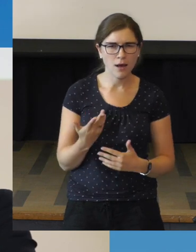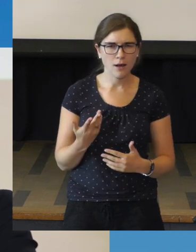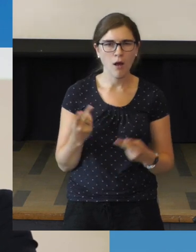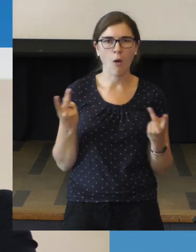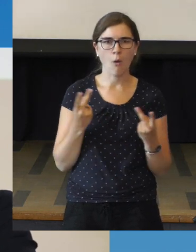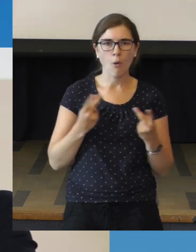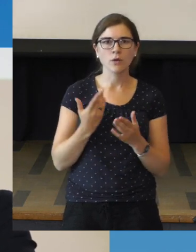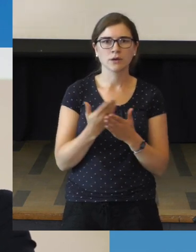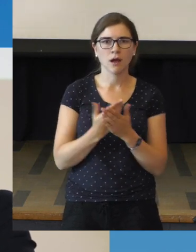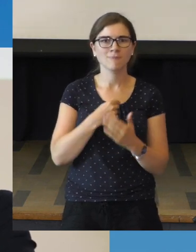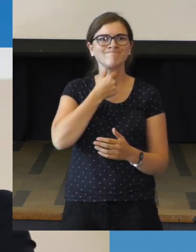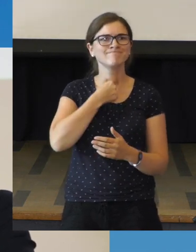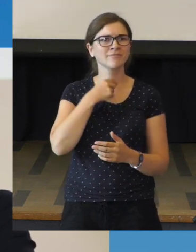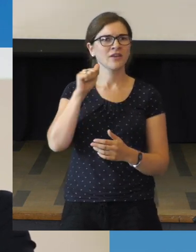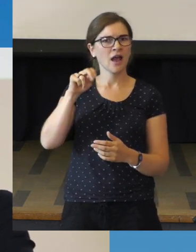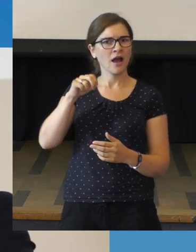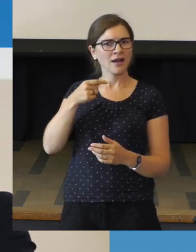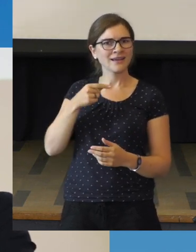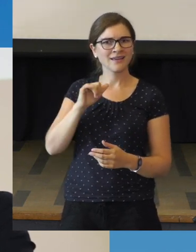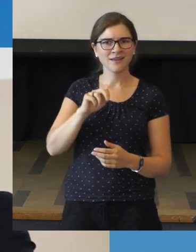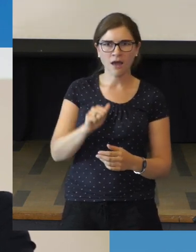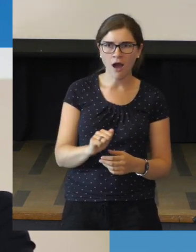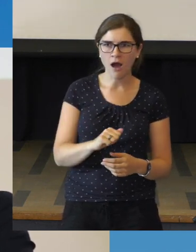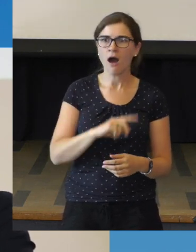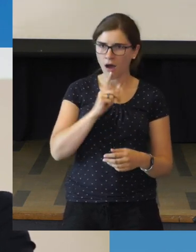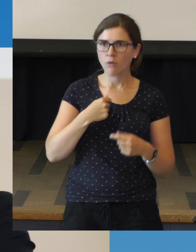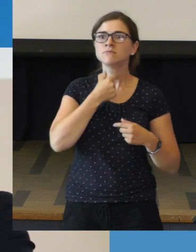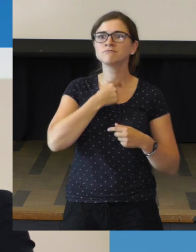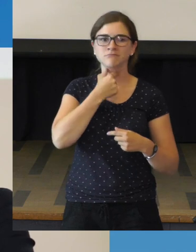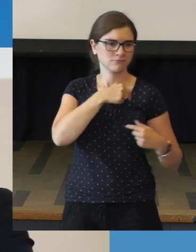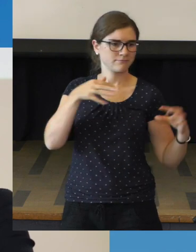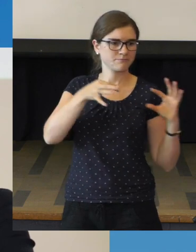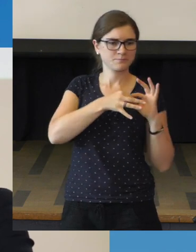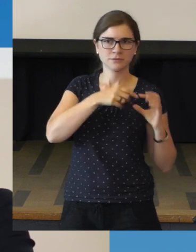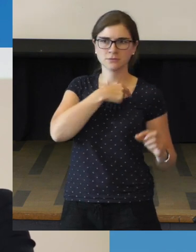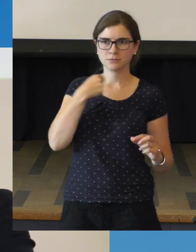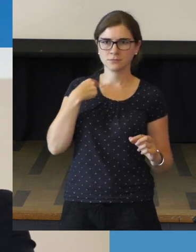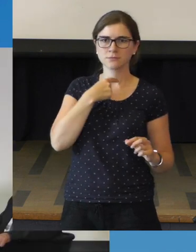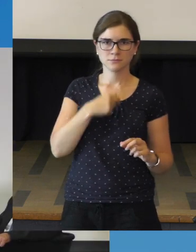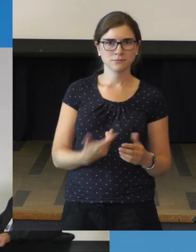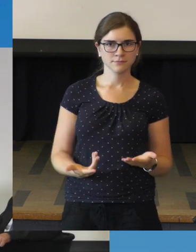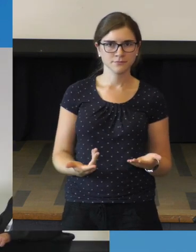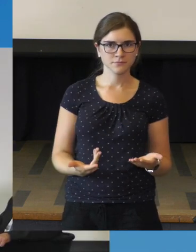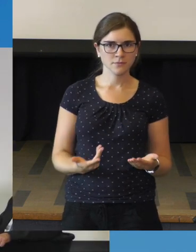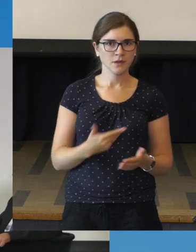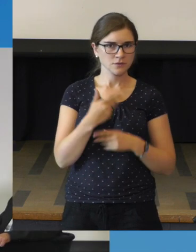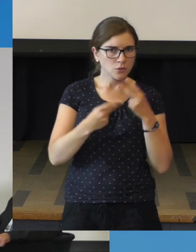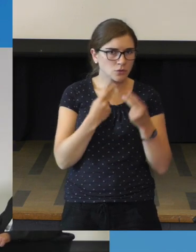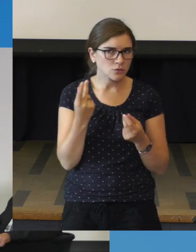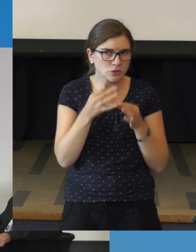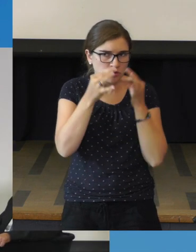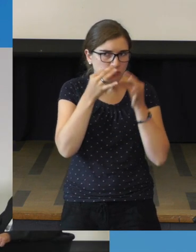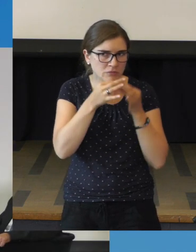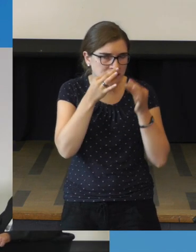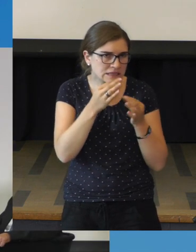atypische Angina pectoris, die aber trotzdem auch eine relevante koronare Herzerkrankung mit prognostischen Engstellen darstellen